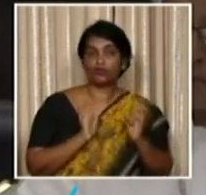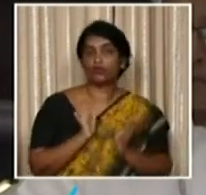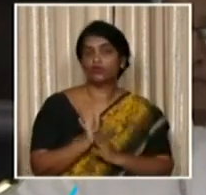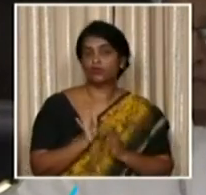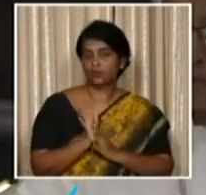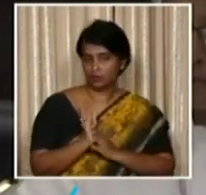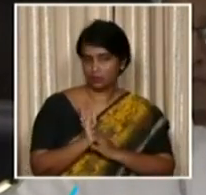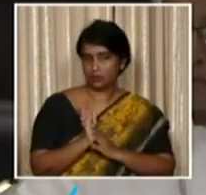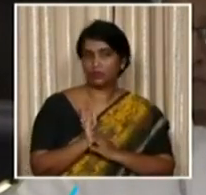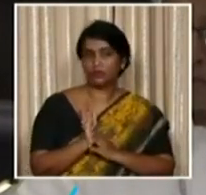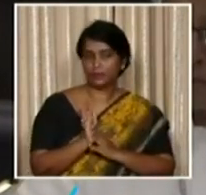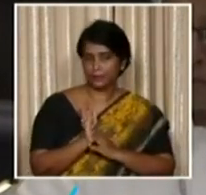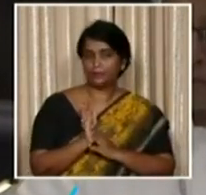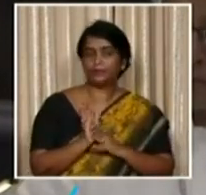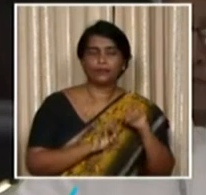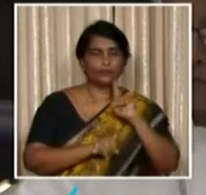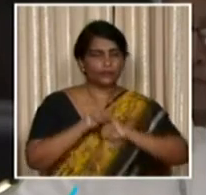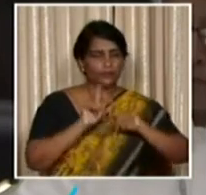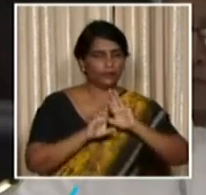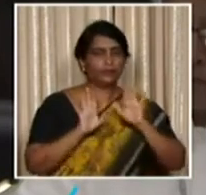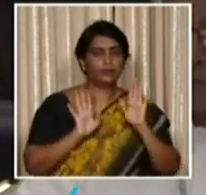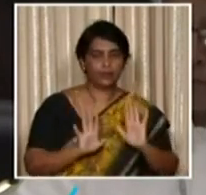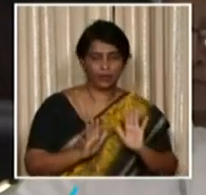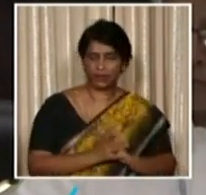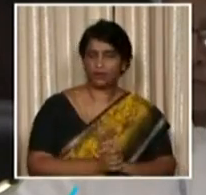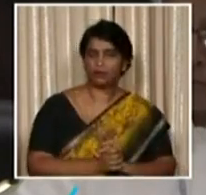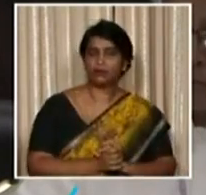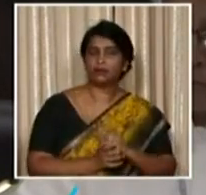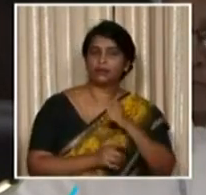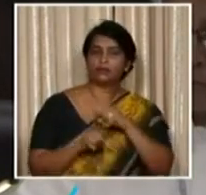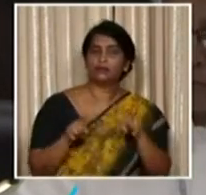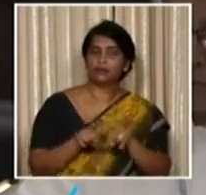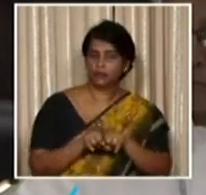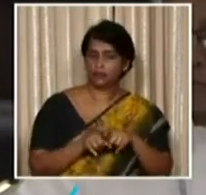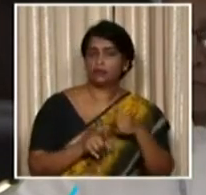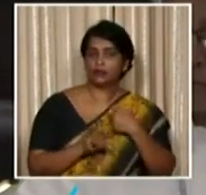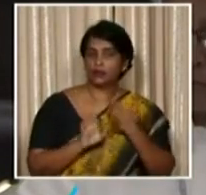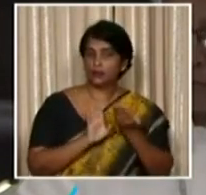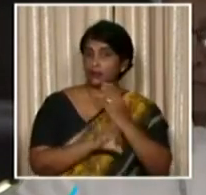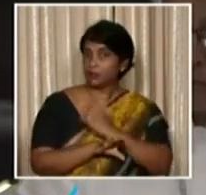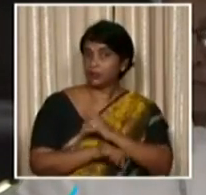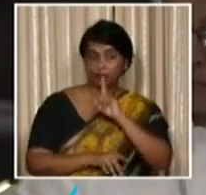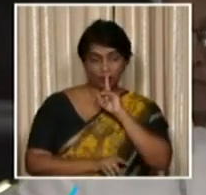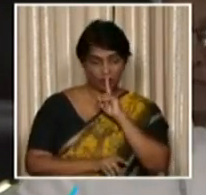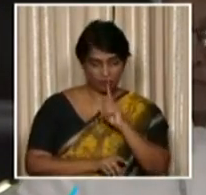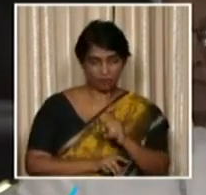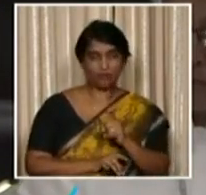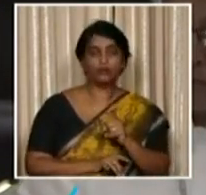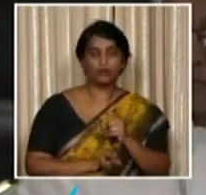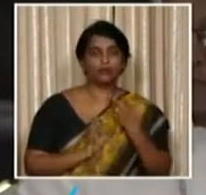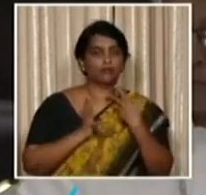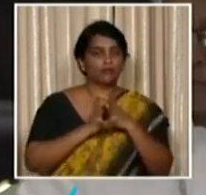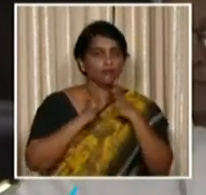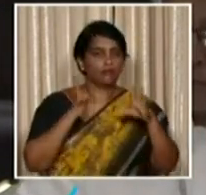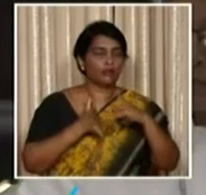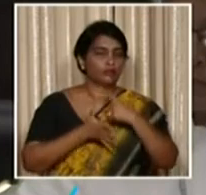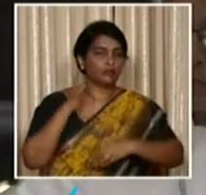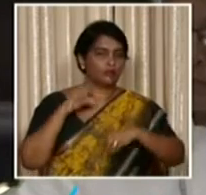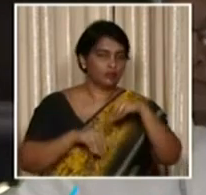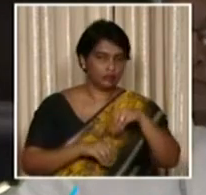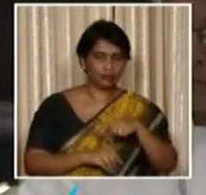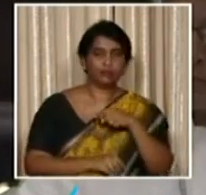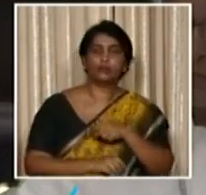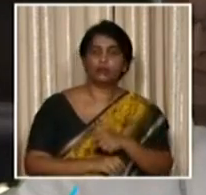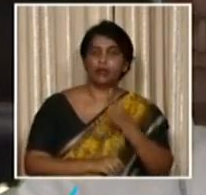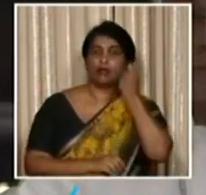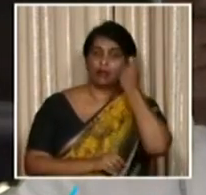සභාවේ සාකච්ඡා වුණේ. එහෙමනම් ඒ අනුව මම කලින් කිව්ව ආකාරයට බහුතර ඡන්දයකින්